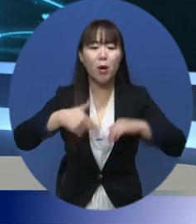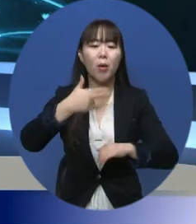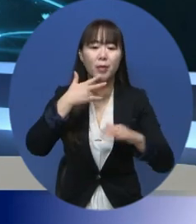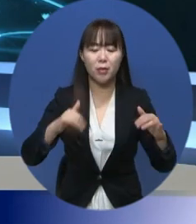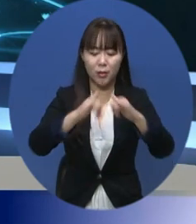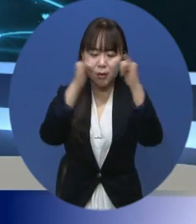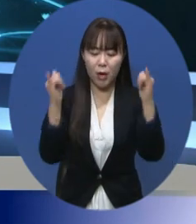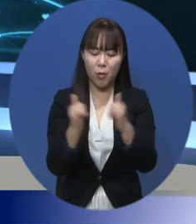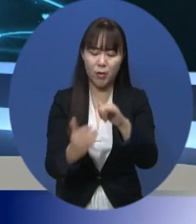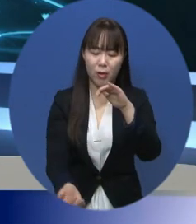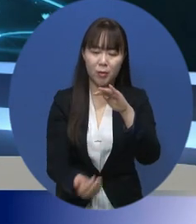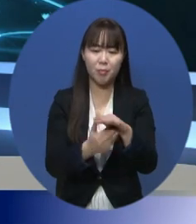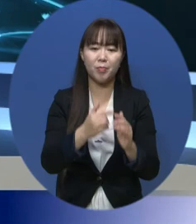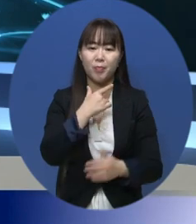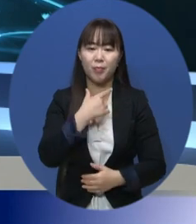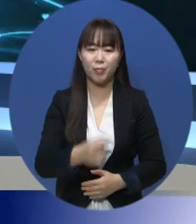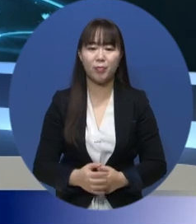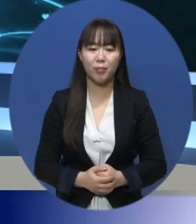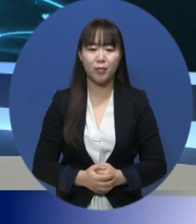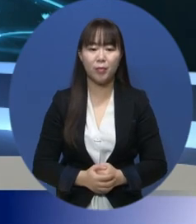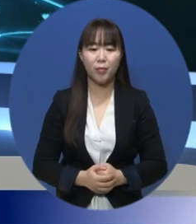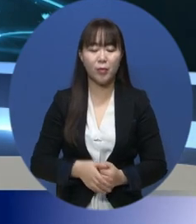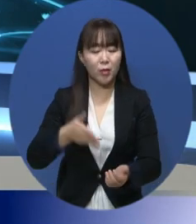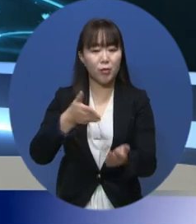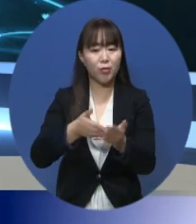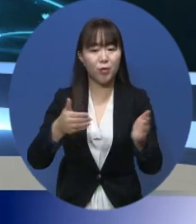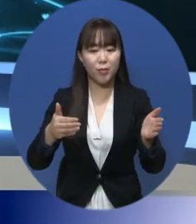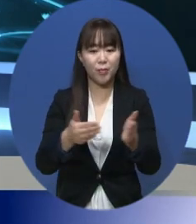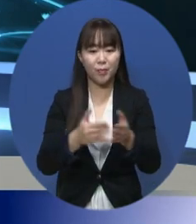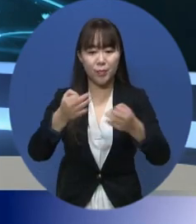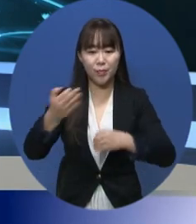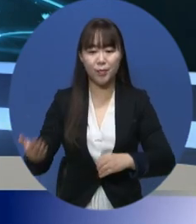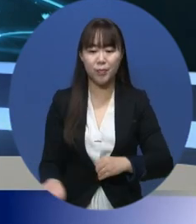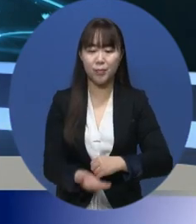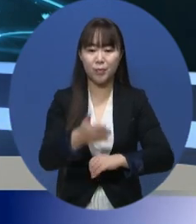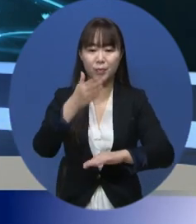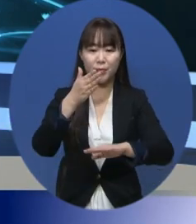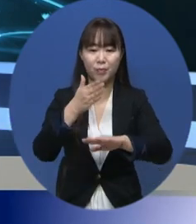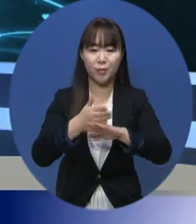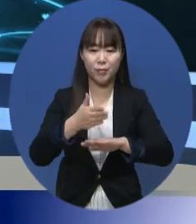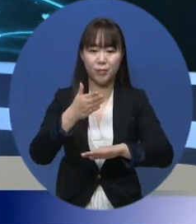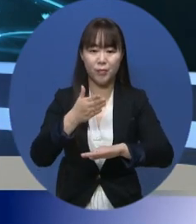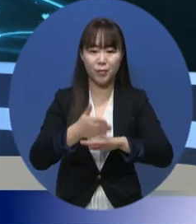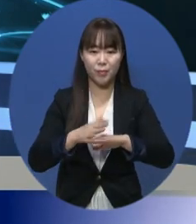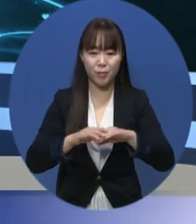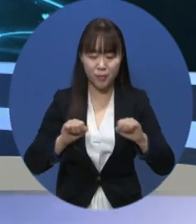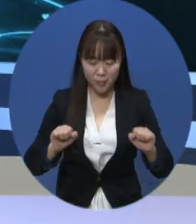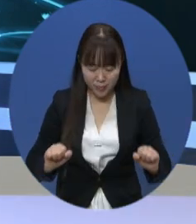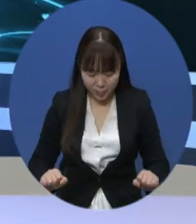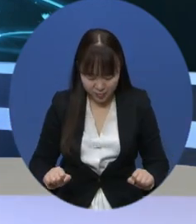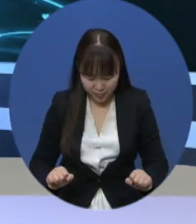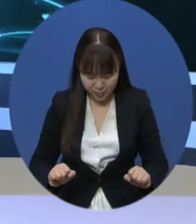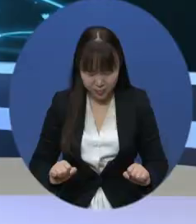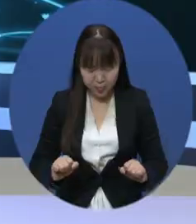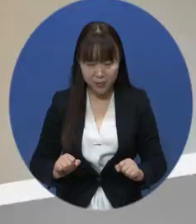차별받지 않는 사회가 되길 바랍니다. 이상 복지TV 뉴스를 마칩니다. 시청해주신 여러분 고맙습니다.